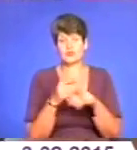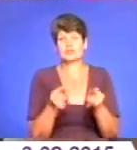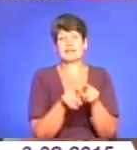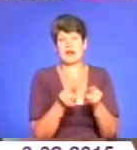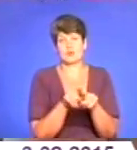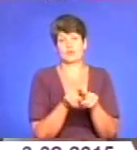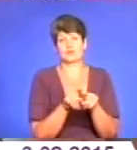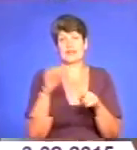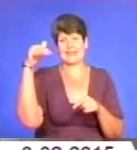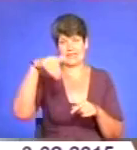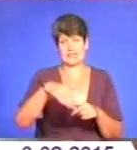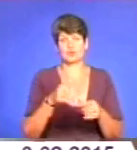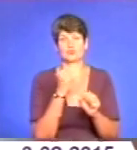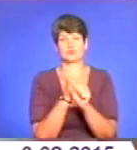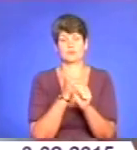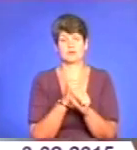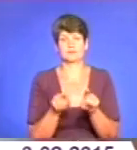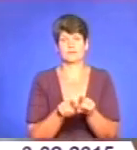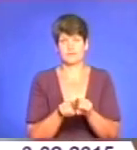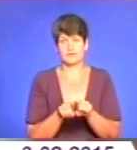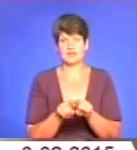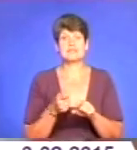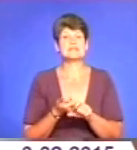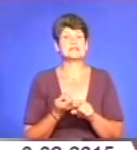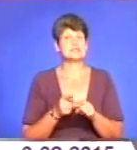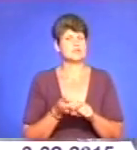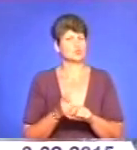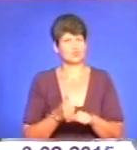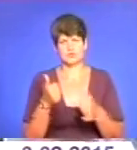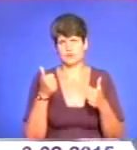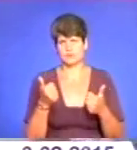саме, як ви таку гірку построїли. Ага, то дуже добре, певно, правда? Так.